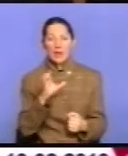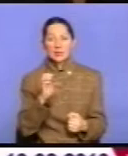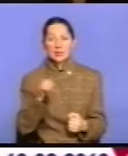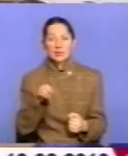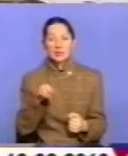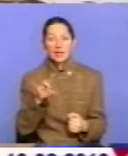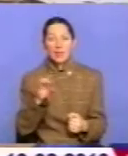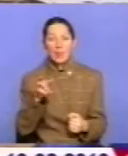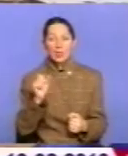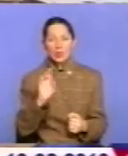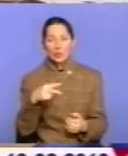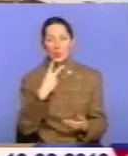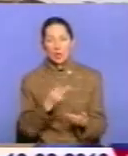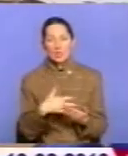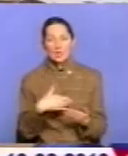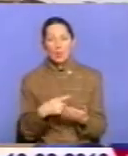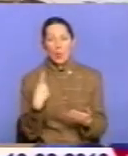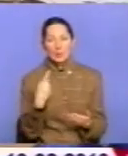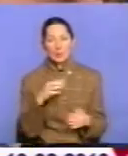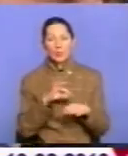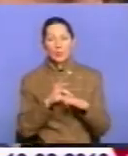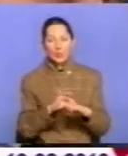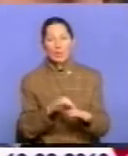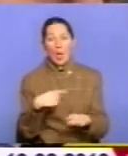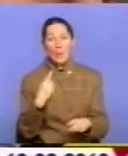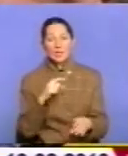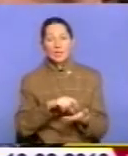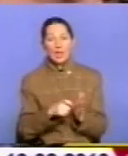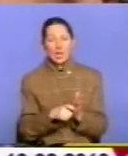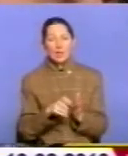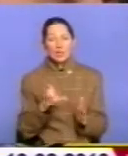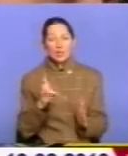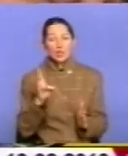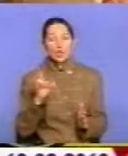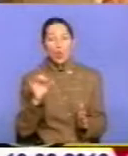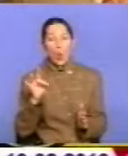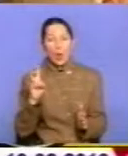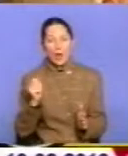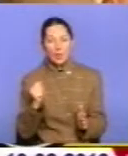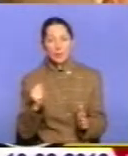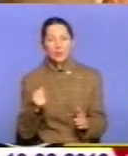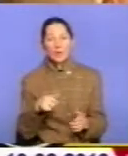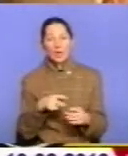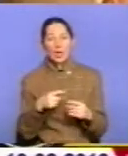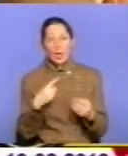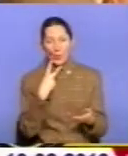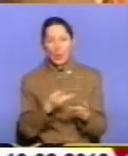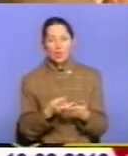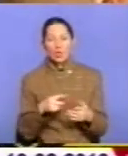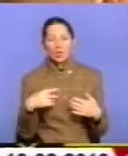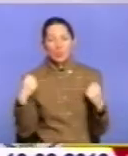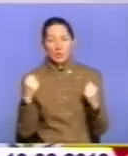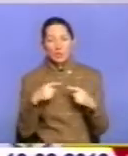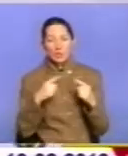свою майстерність. Проводитимуть майстер-клас зі сноукайту, репрезентацію спортивного інвентаря, який потрібен для цього виду спорту, показові